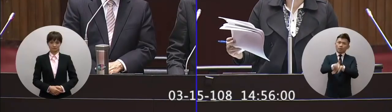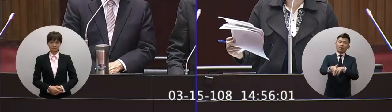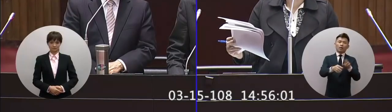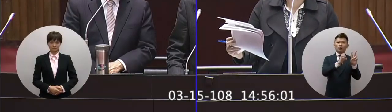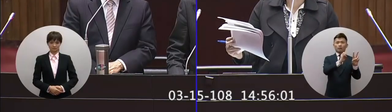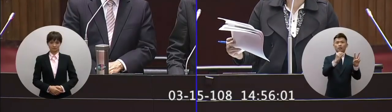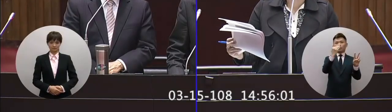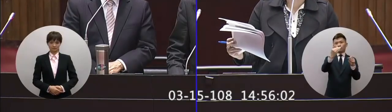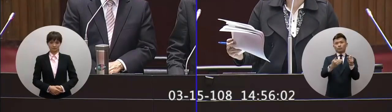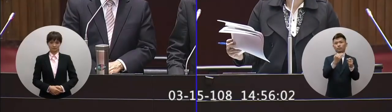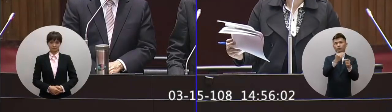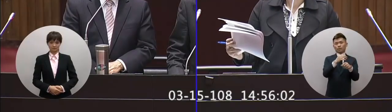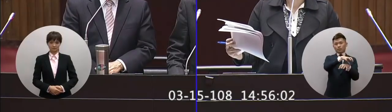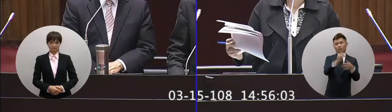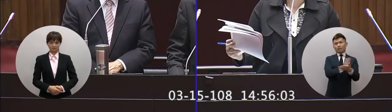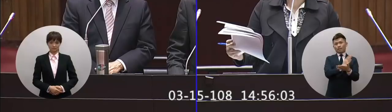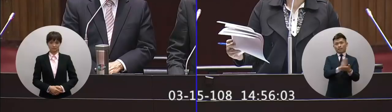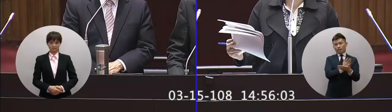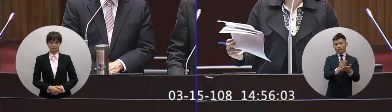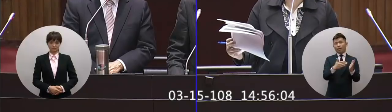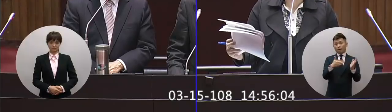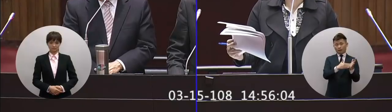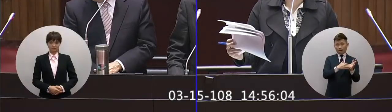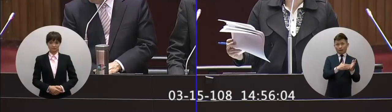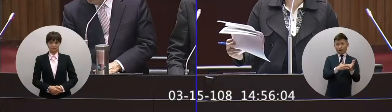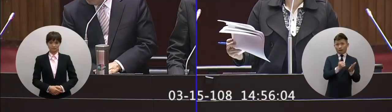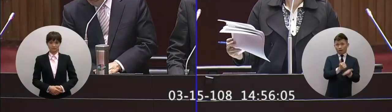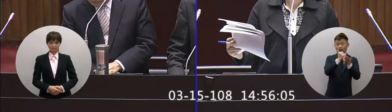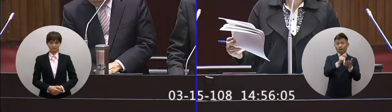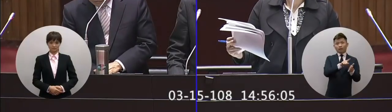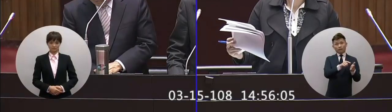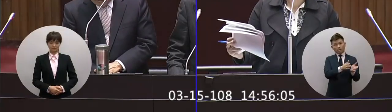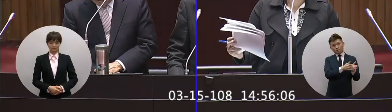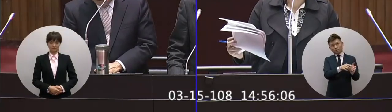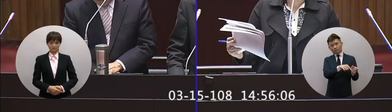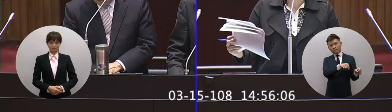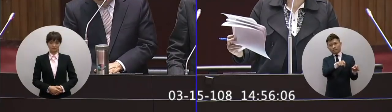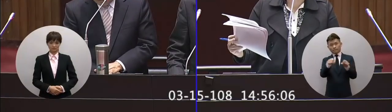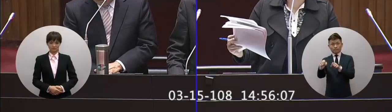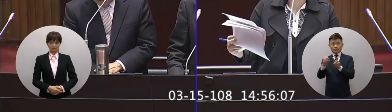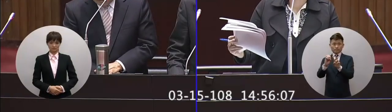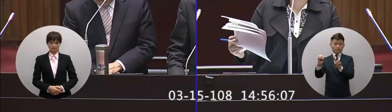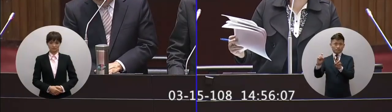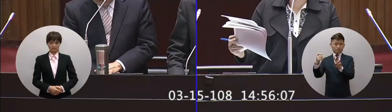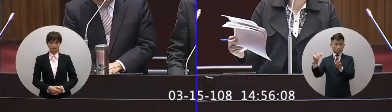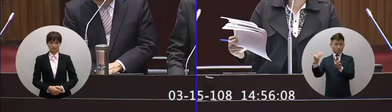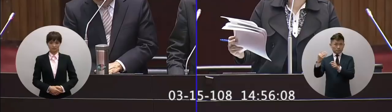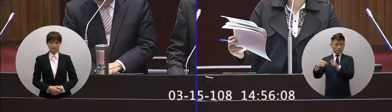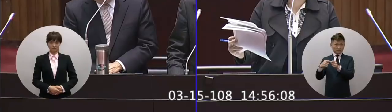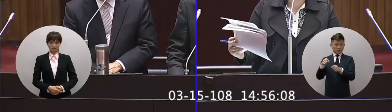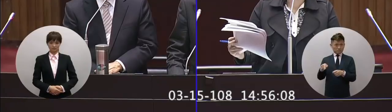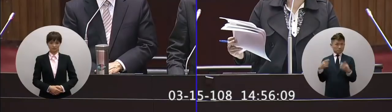2009年的这个环评案，到了2019年， 居然还是可以继续使